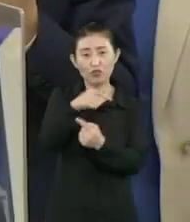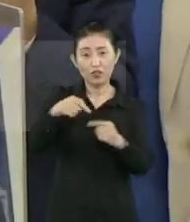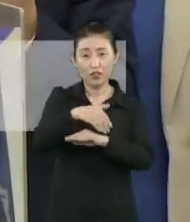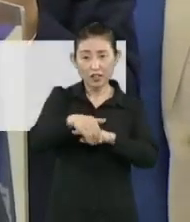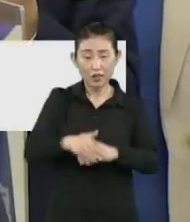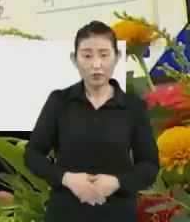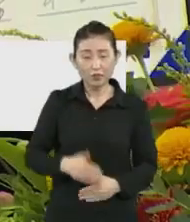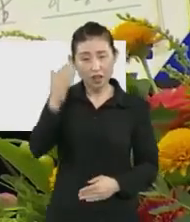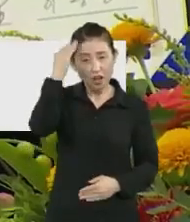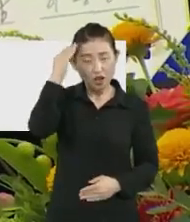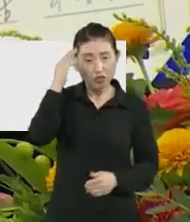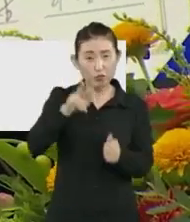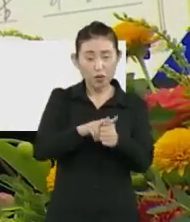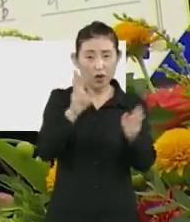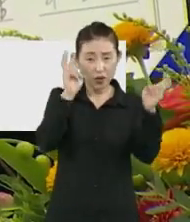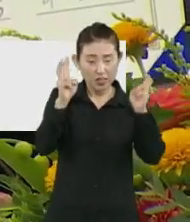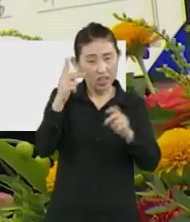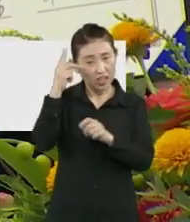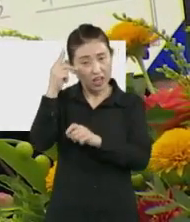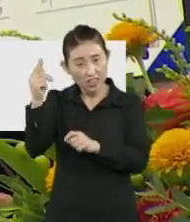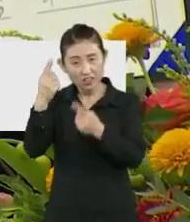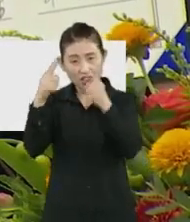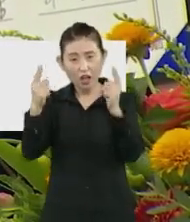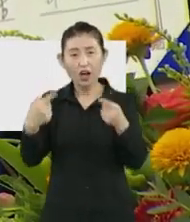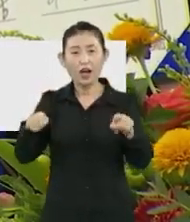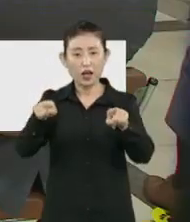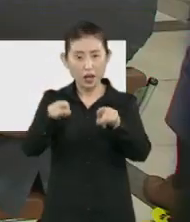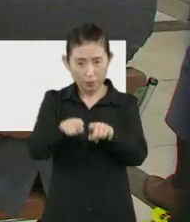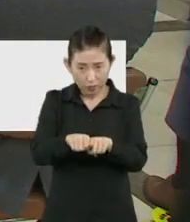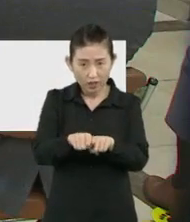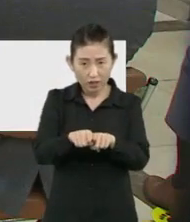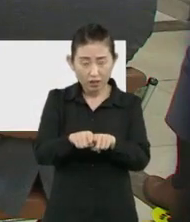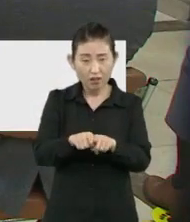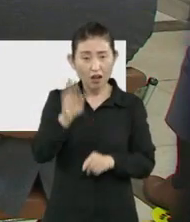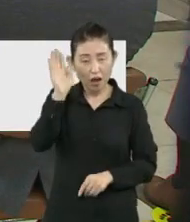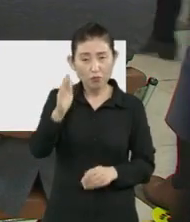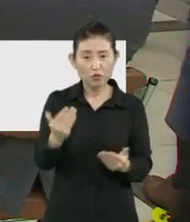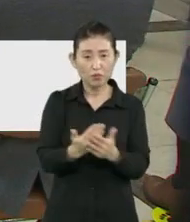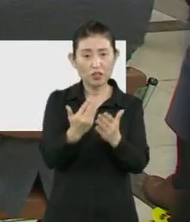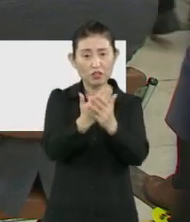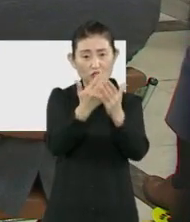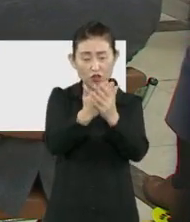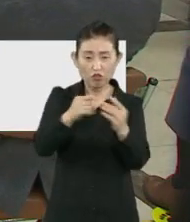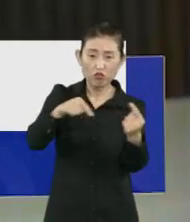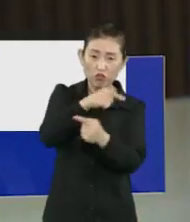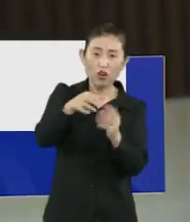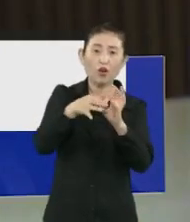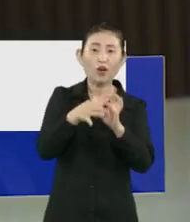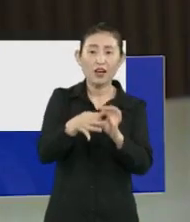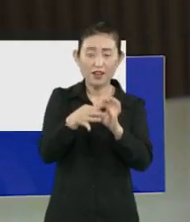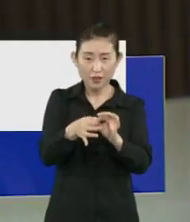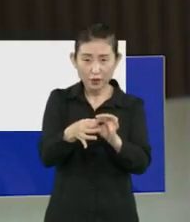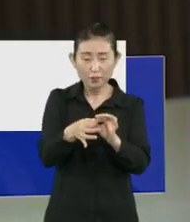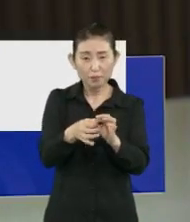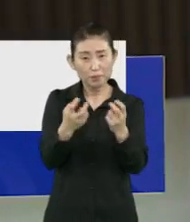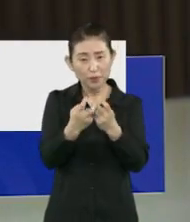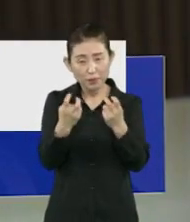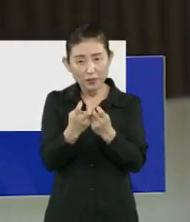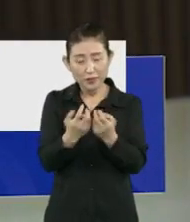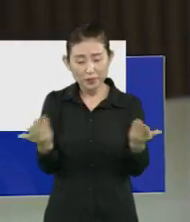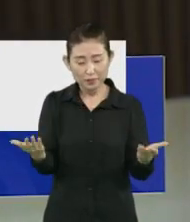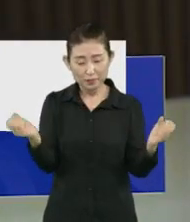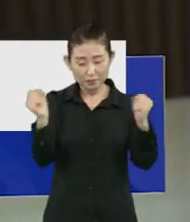이를 위해 한국 마사회 카이스트와 건물 메이가 글로벌 혁신 성장 허브 조성과 운영 등 건물 활용방안에 대한